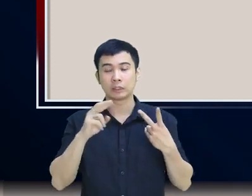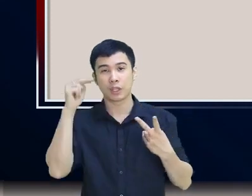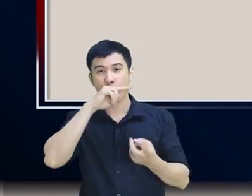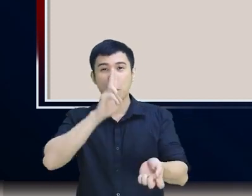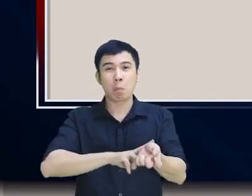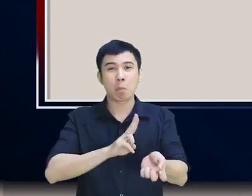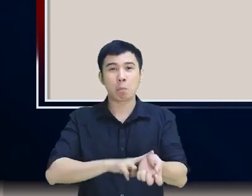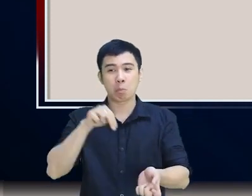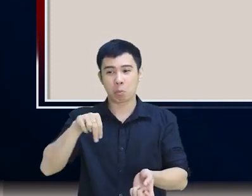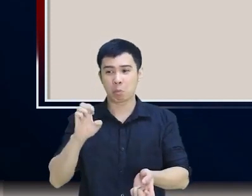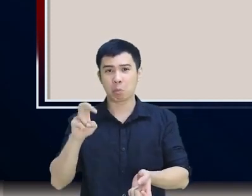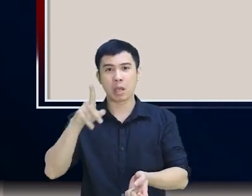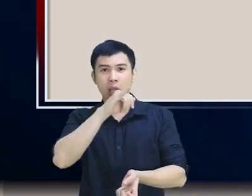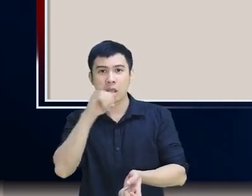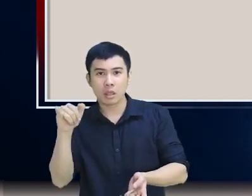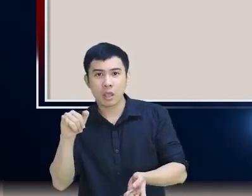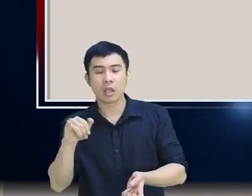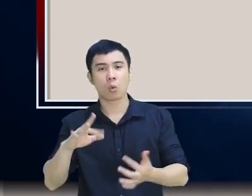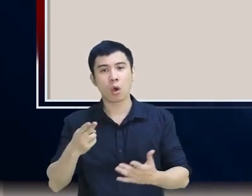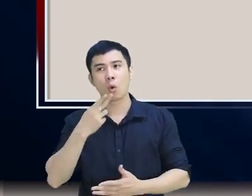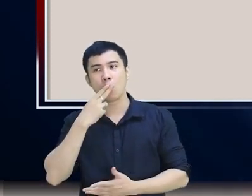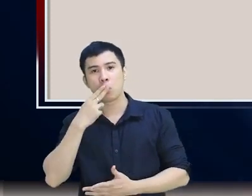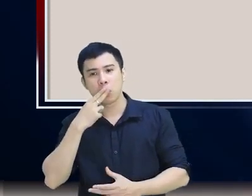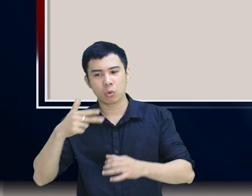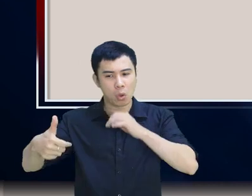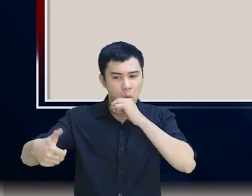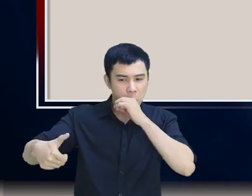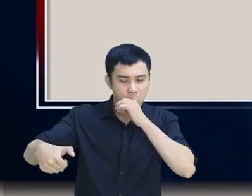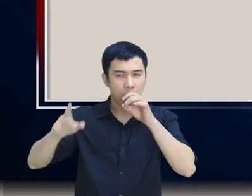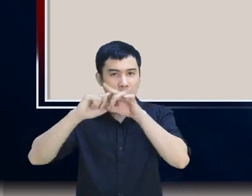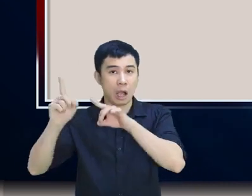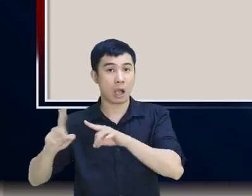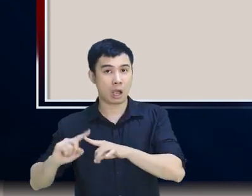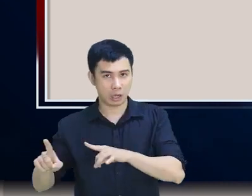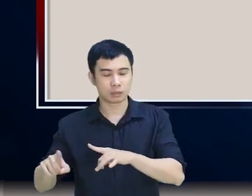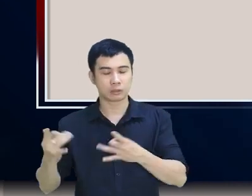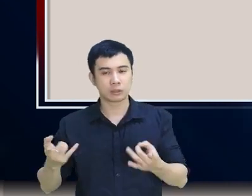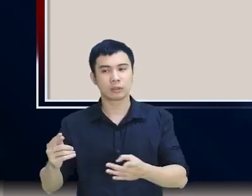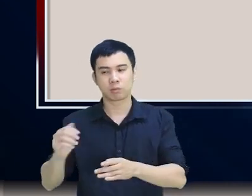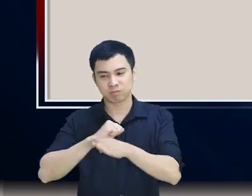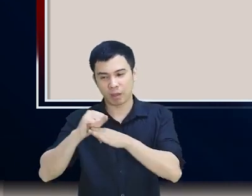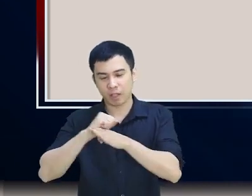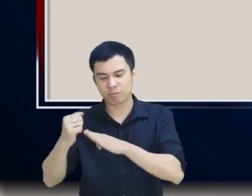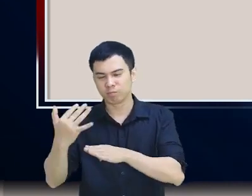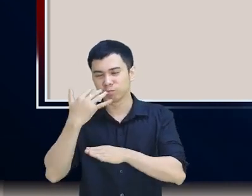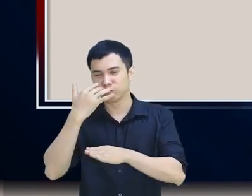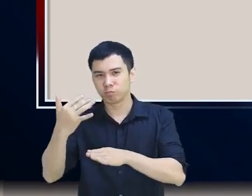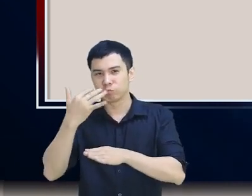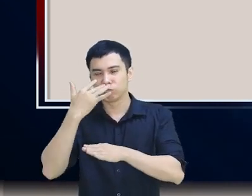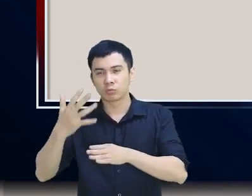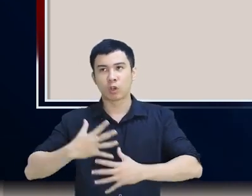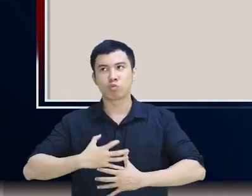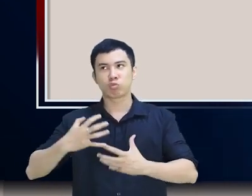Cái trường hợp thứ hai là với những trường hợp mà có bệnh lý nền hoặc là những người mà có tiền sử hút thuốc lá, thuốc lào thì tập luyện